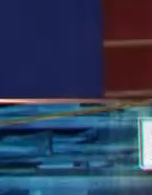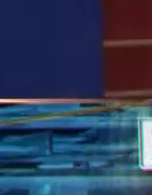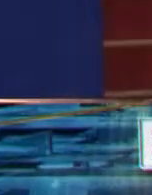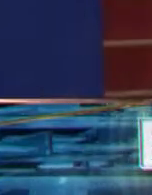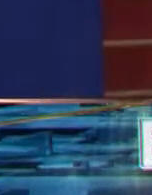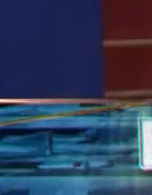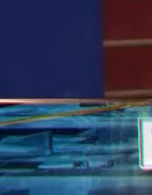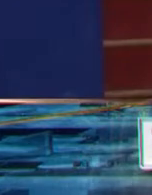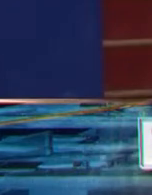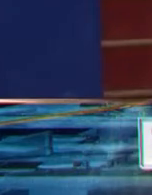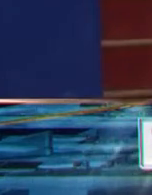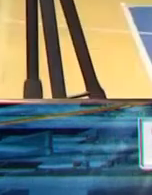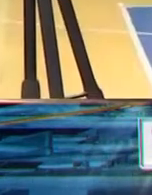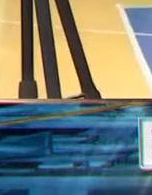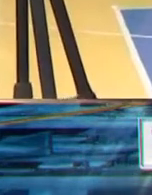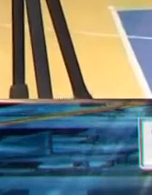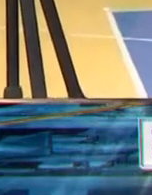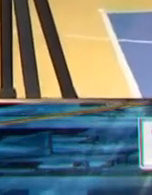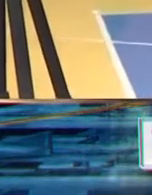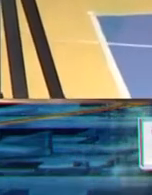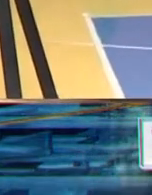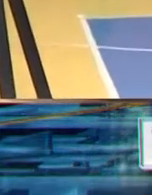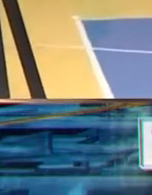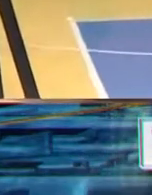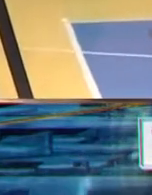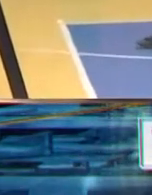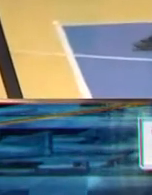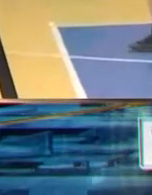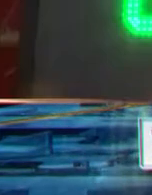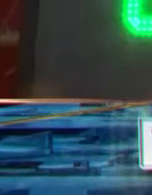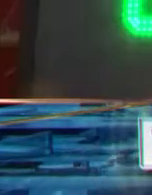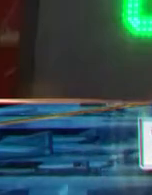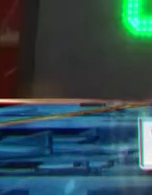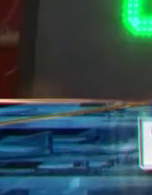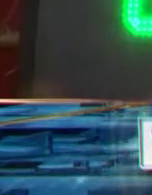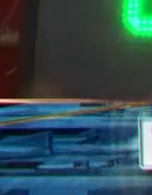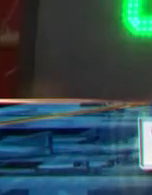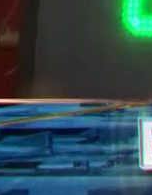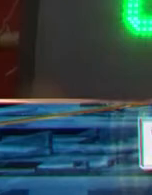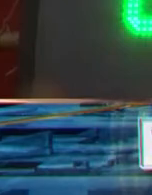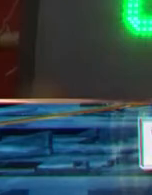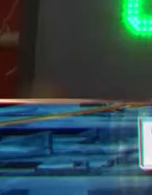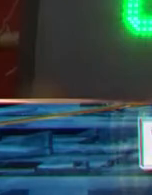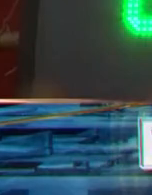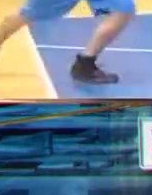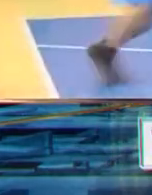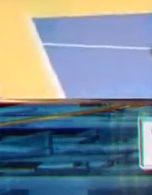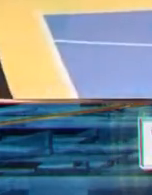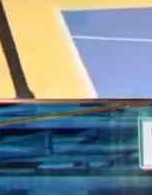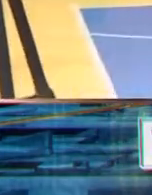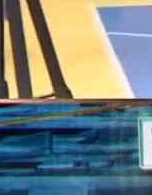12 команда өзара шеберліктерін сынасты. Талдықорғанда стритболдан ерлер арасында облыстық чемпионат өтті.